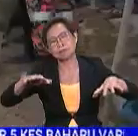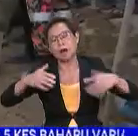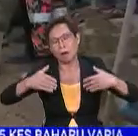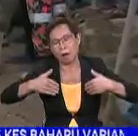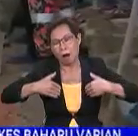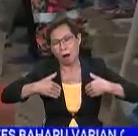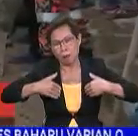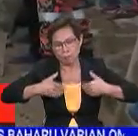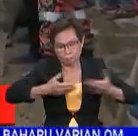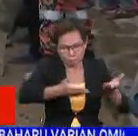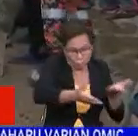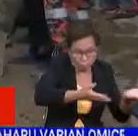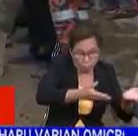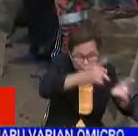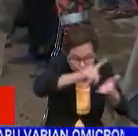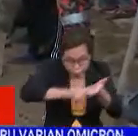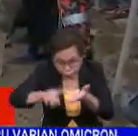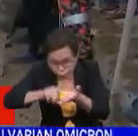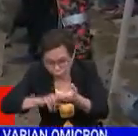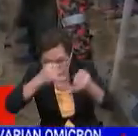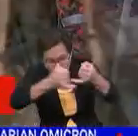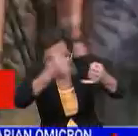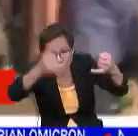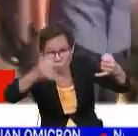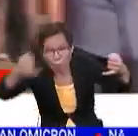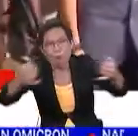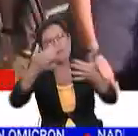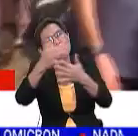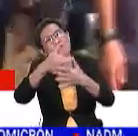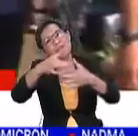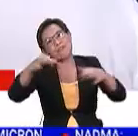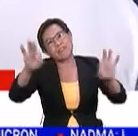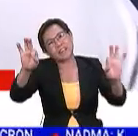Turut diberi perkhidmatan pemeriksaan pendawaian percuma.